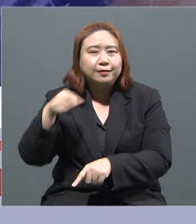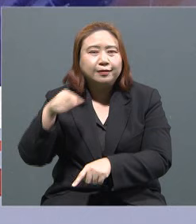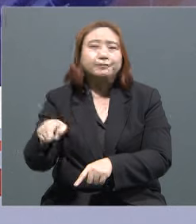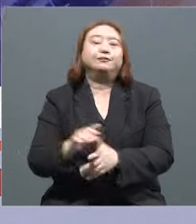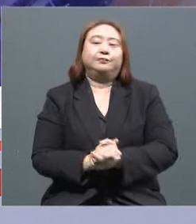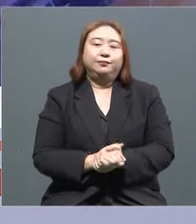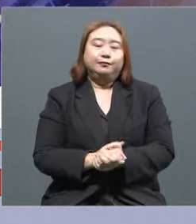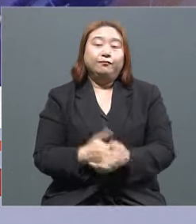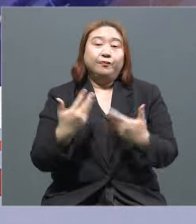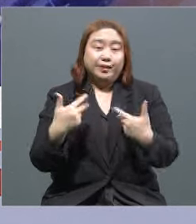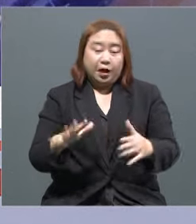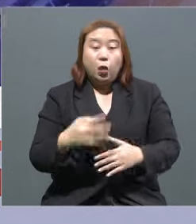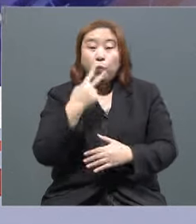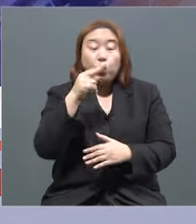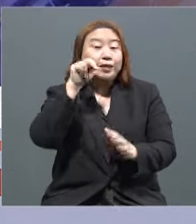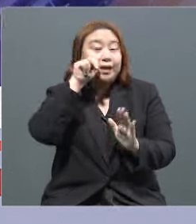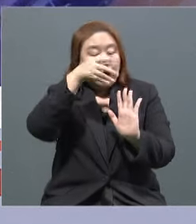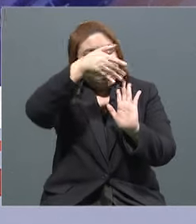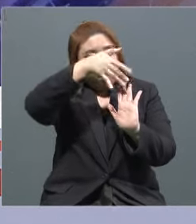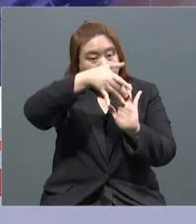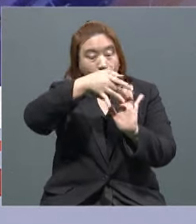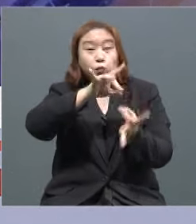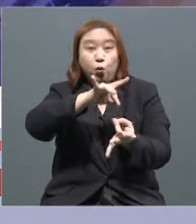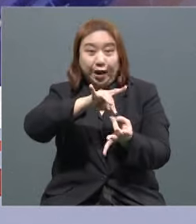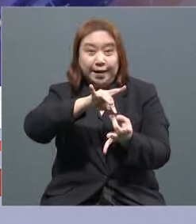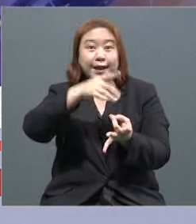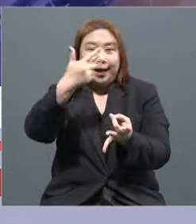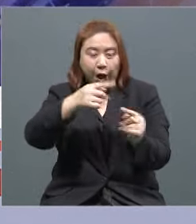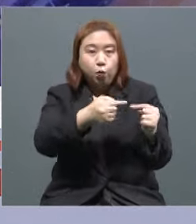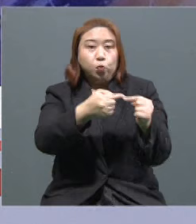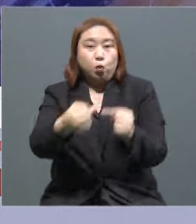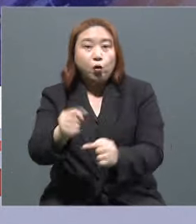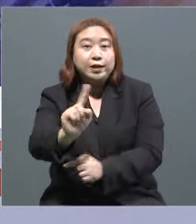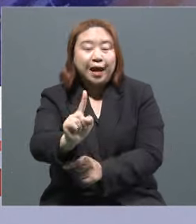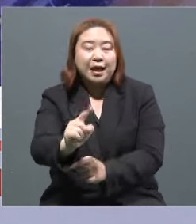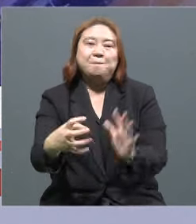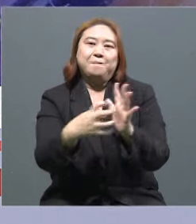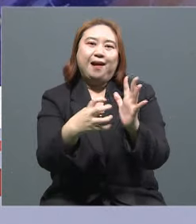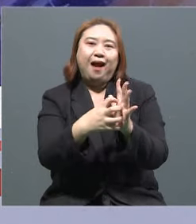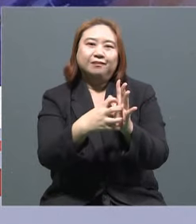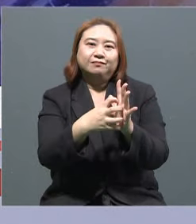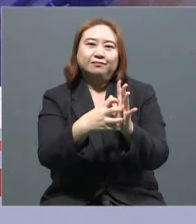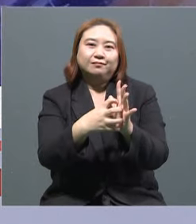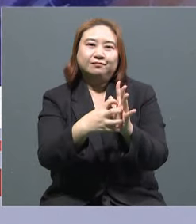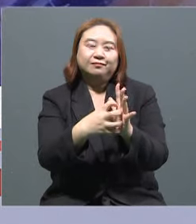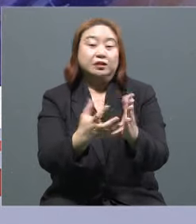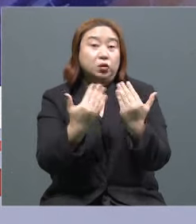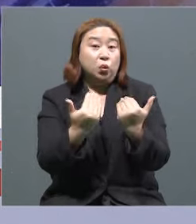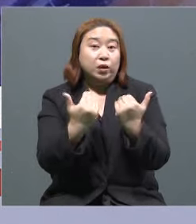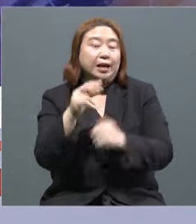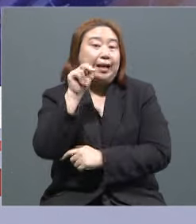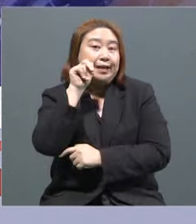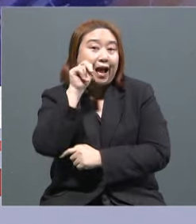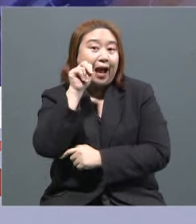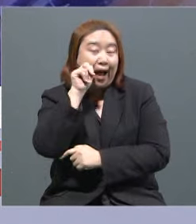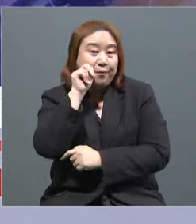เราก็ไล่ตามเส้นทางน้ําลงมาจากสุโขทัยลงมาเนี่ยถัดลงมาก็จะเริ่มเข้าสู่ภาคกลางแล้วนะครับคุณผู้ชมตอนนี้มวลน้ําชุด